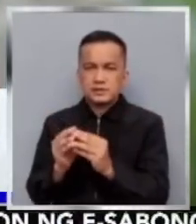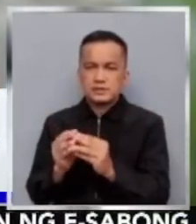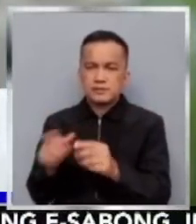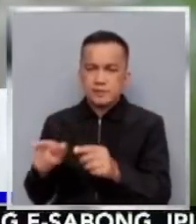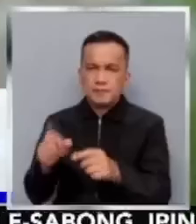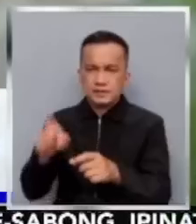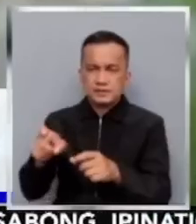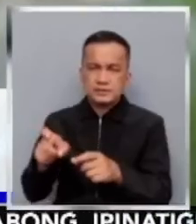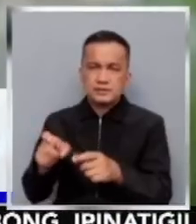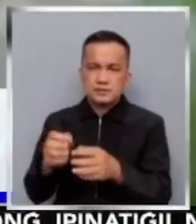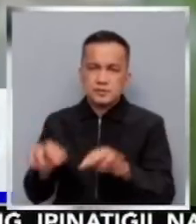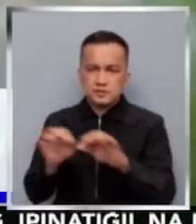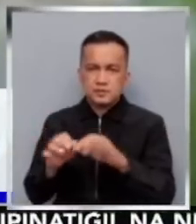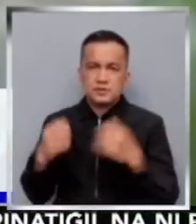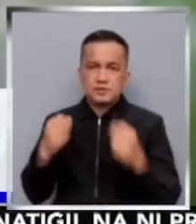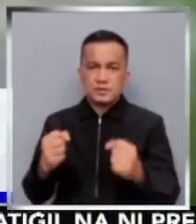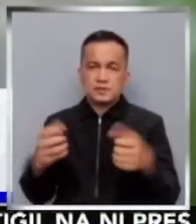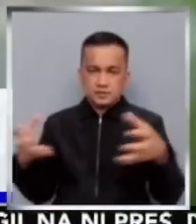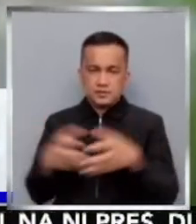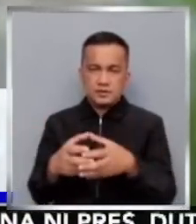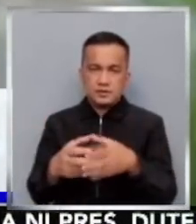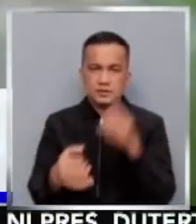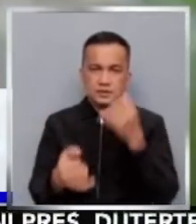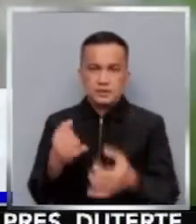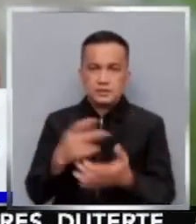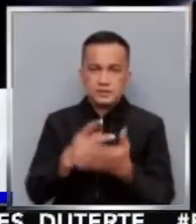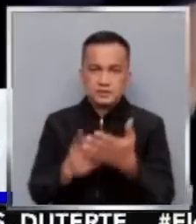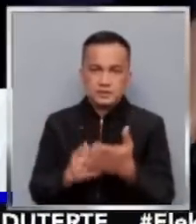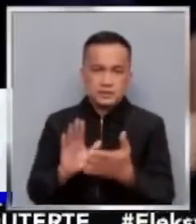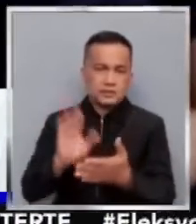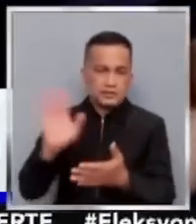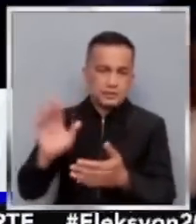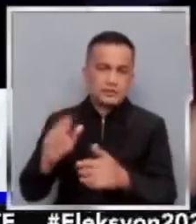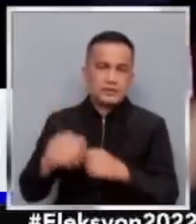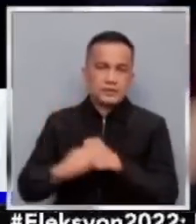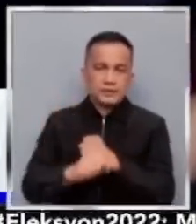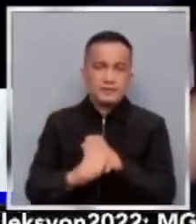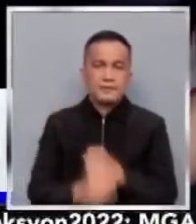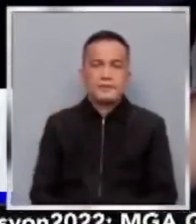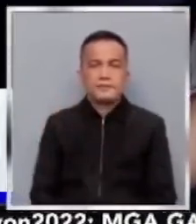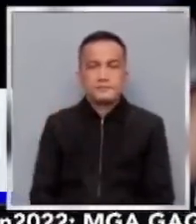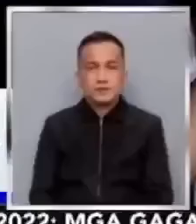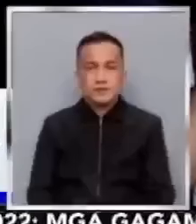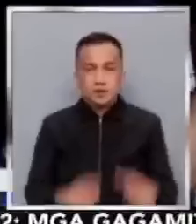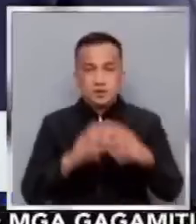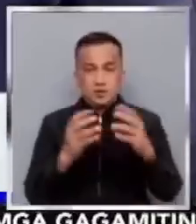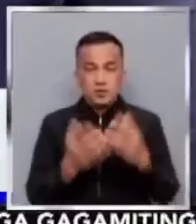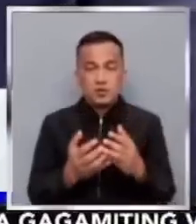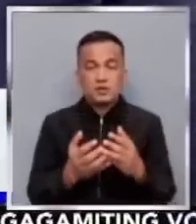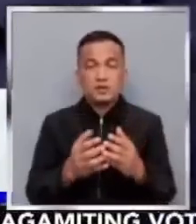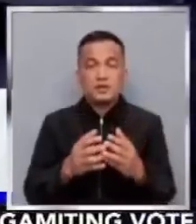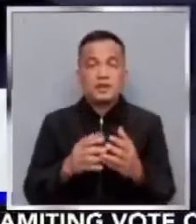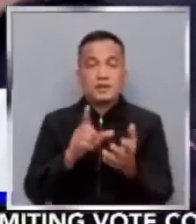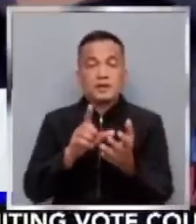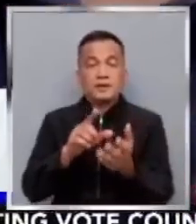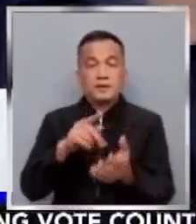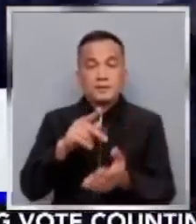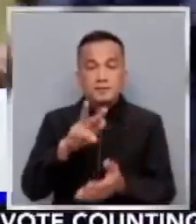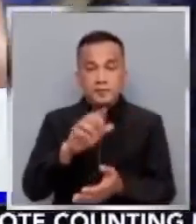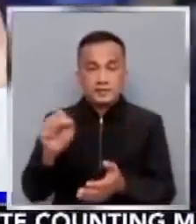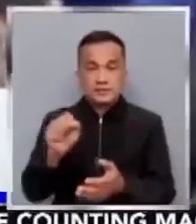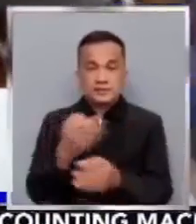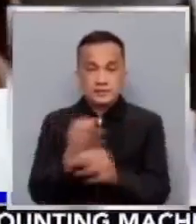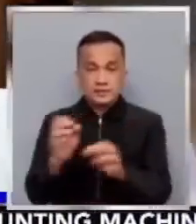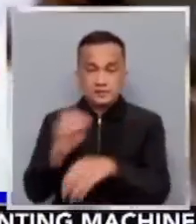mapalakas pa raw ang kanilang puwersa sa huling bahagi ng kanilang kampanya. Ngayong World Press Freedom Day, sabi ni Moreno, dapat gawaran daw siya ng